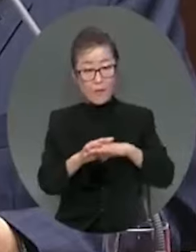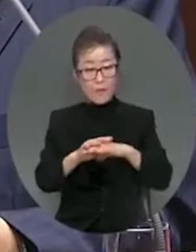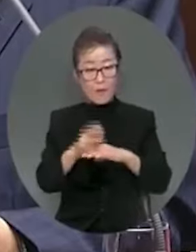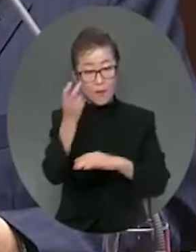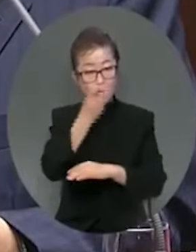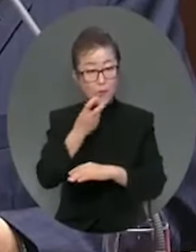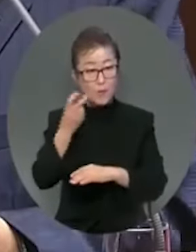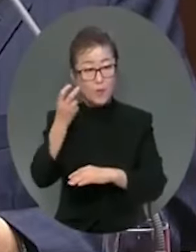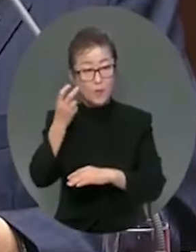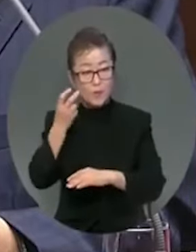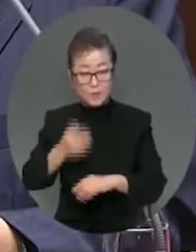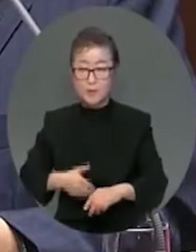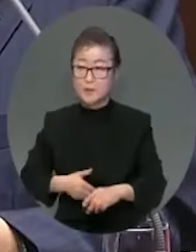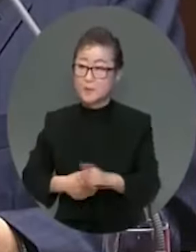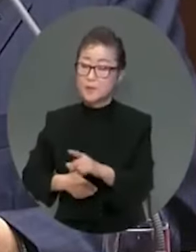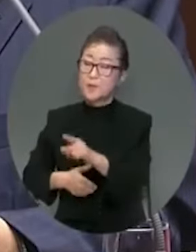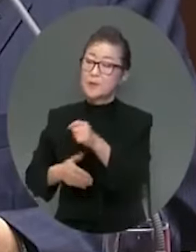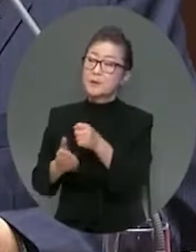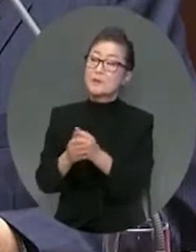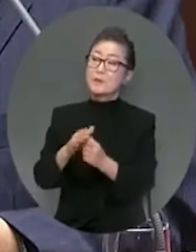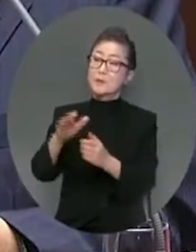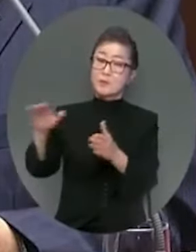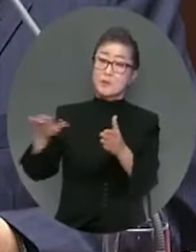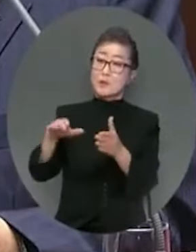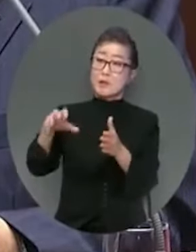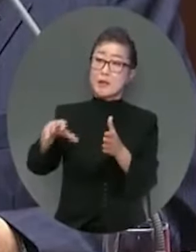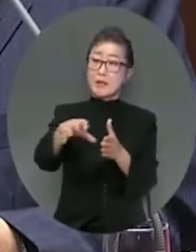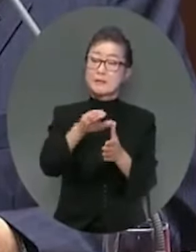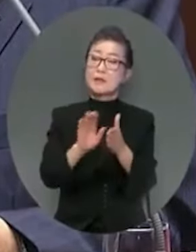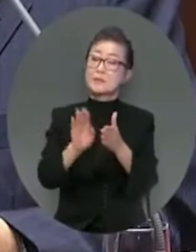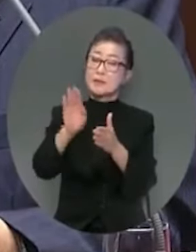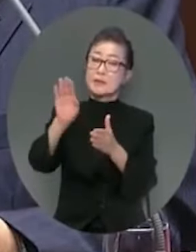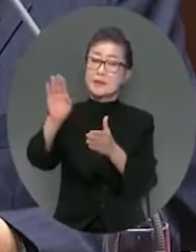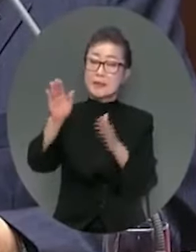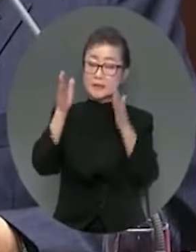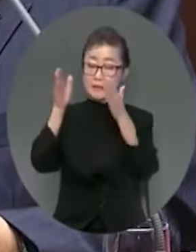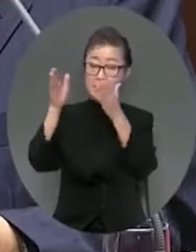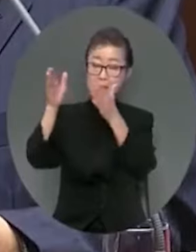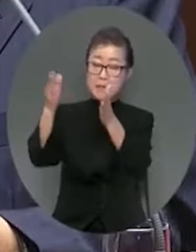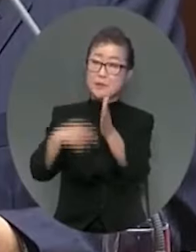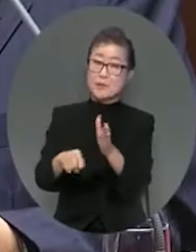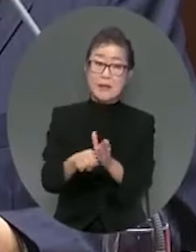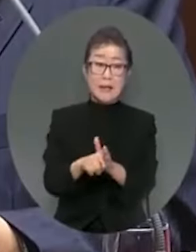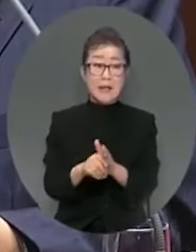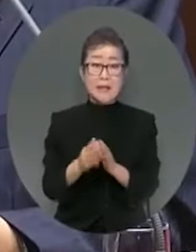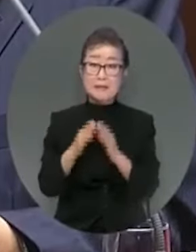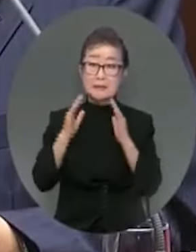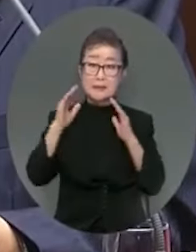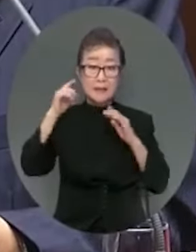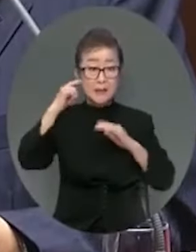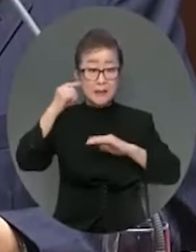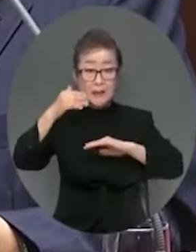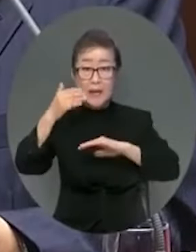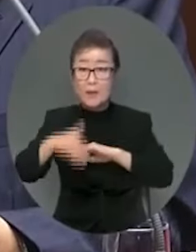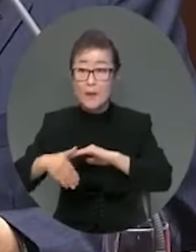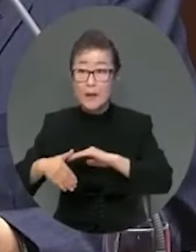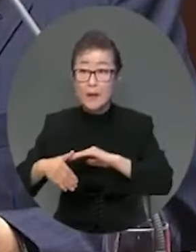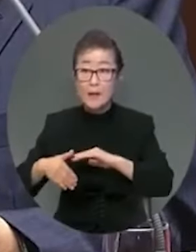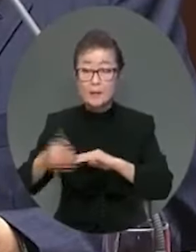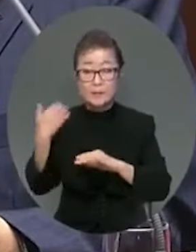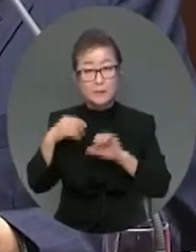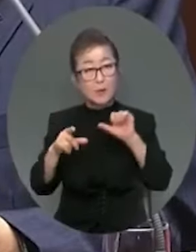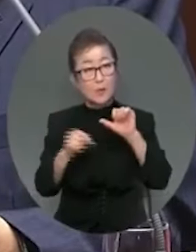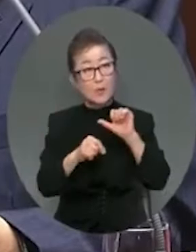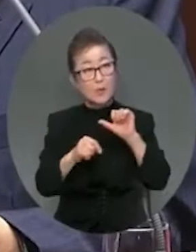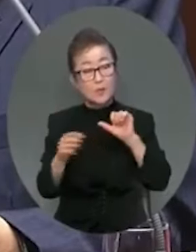있습니다. 그래서 행안부 산하에 미래지향적 행정체제 개편위원회를 지난 5월에 발족을 해서요